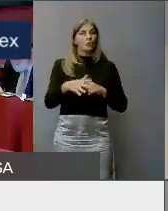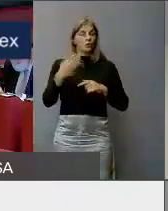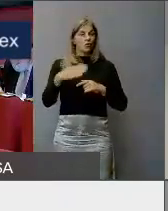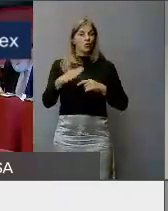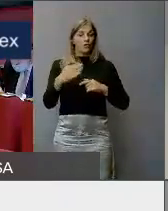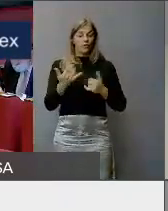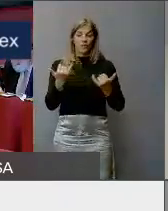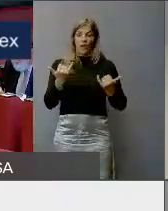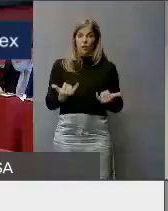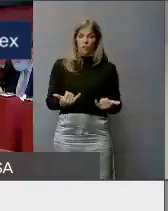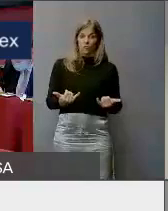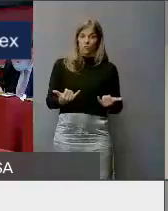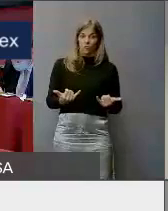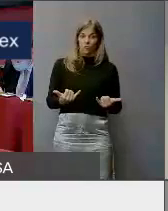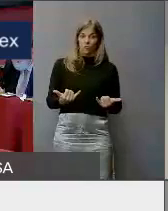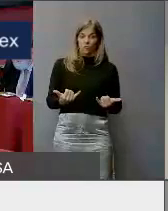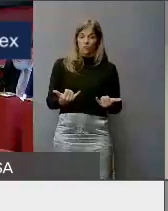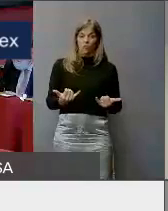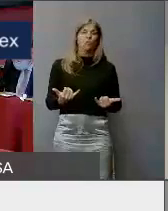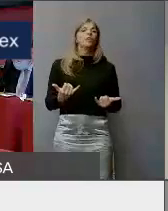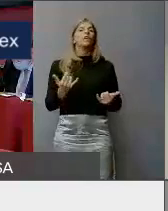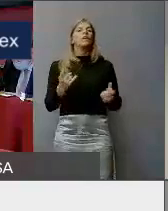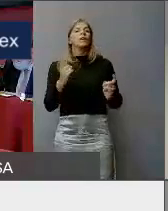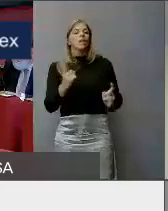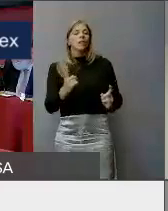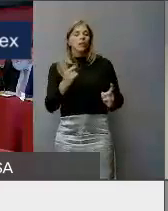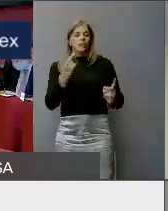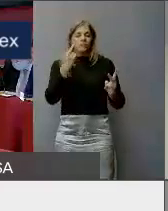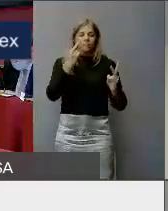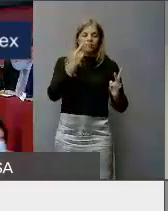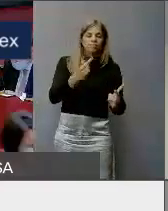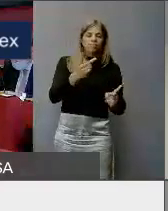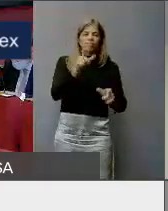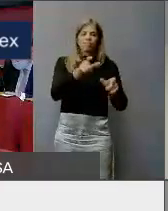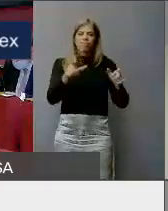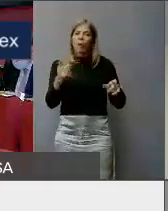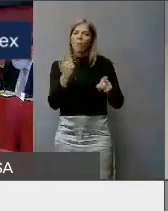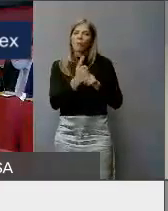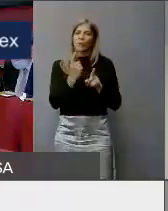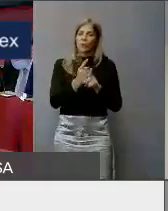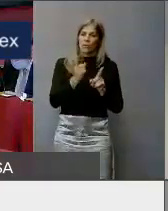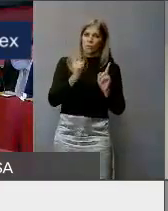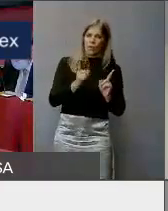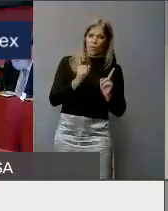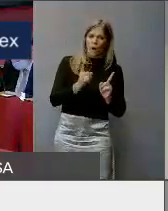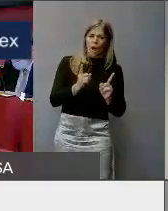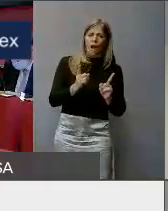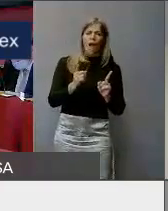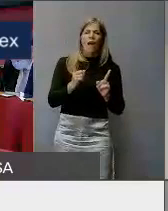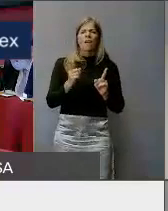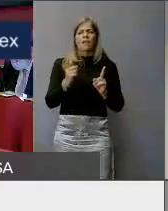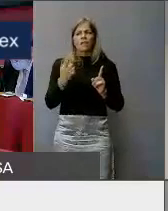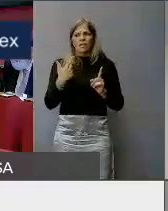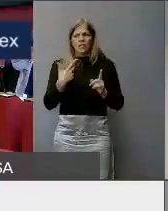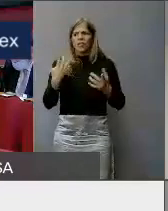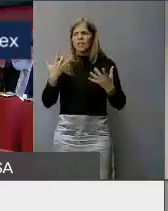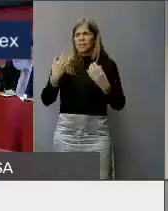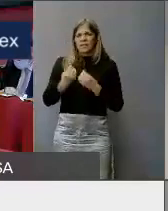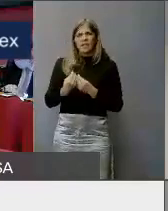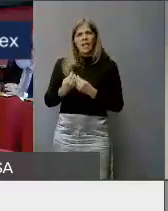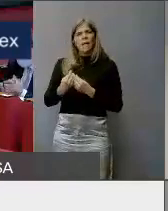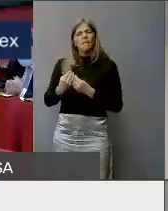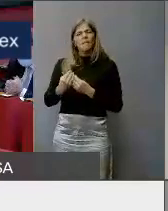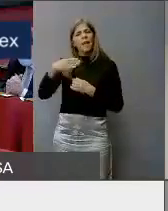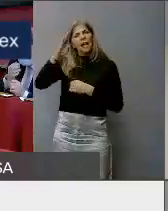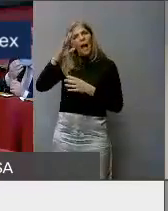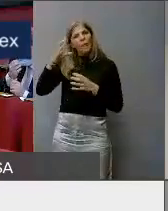e rispetto all'elaborazione dei dati che sappiamo con grande fatica con il capogruppo terrile siamo riusciti ad